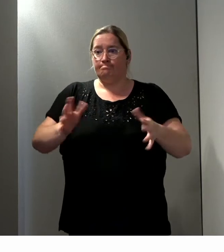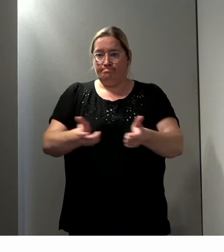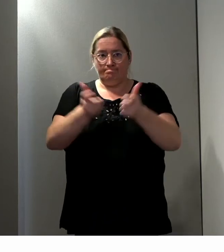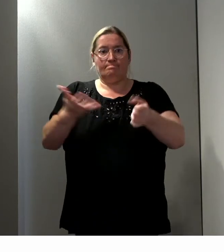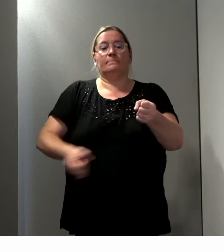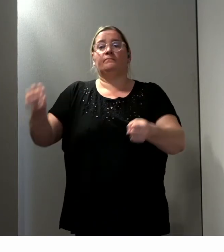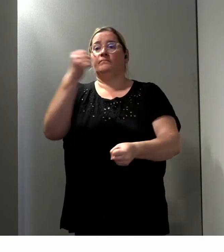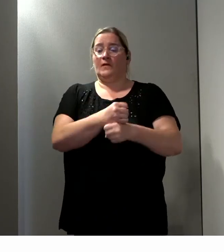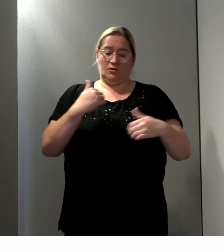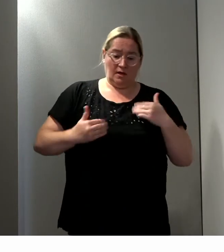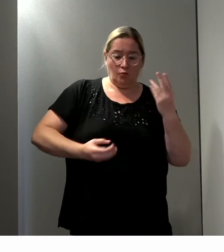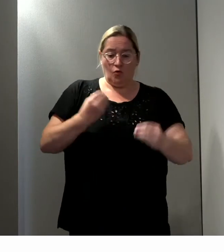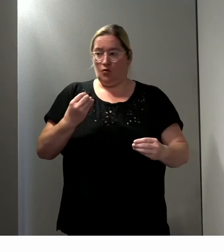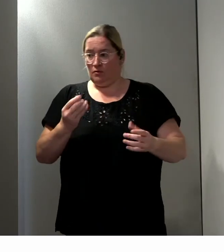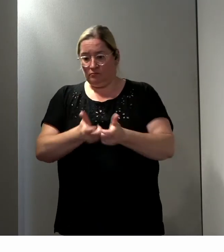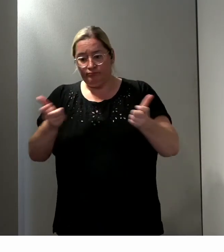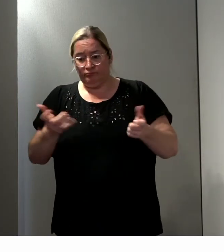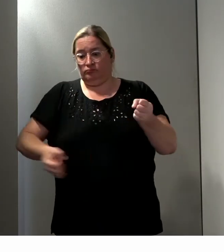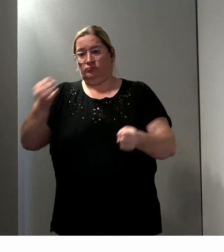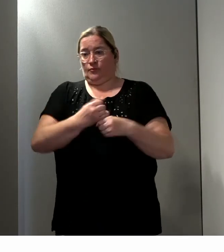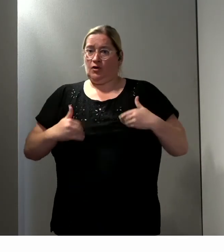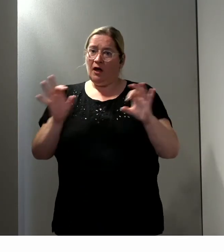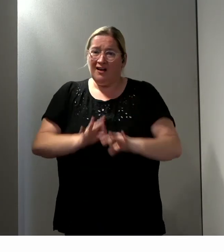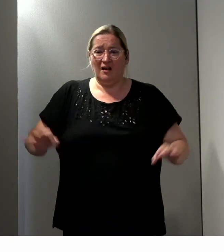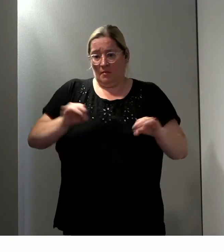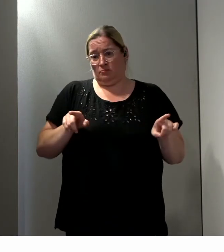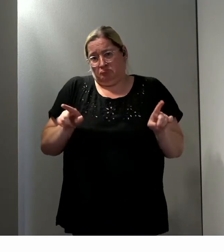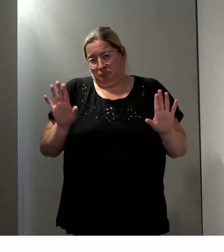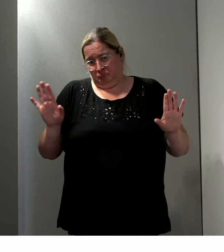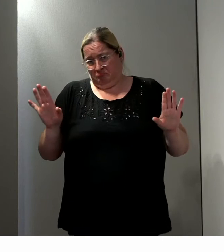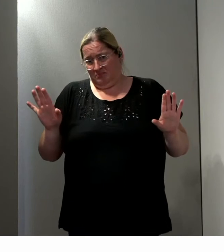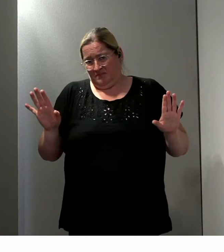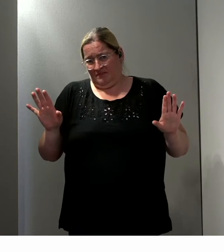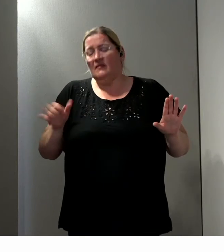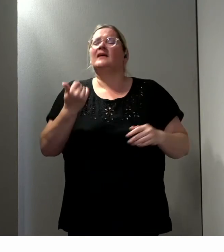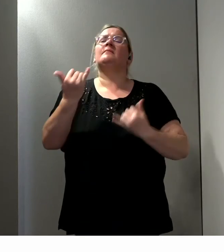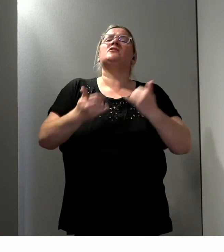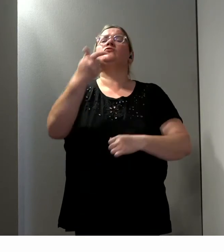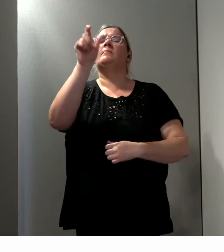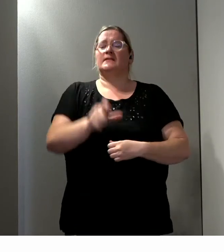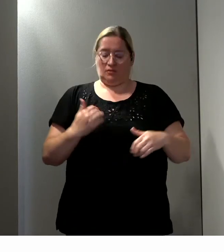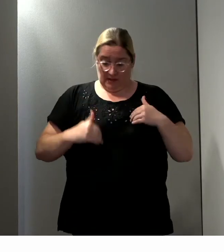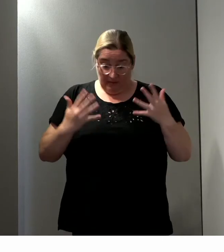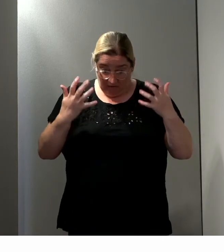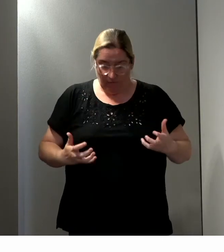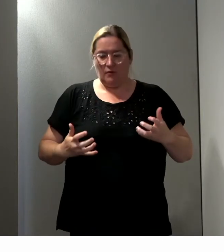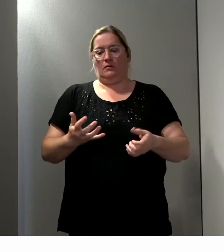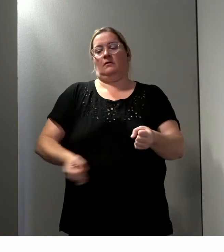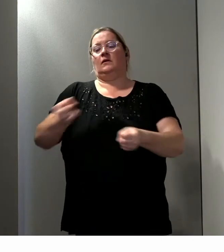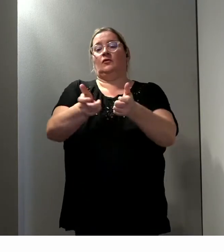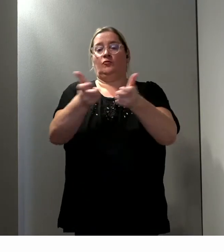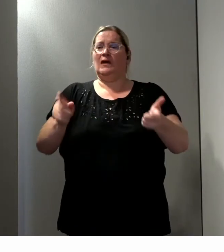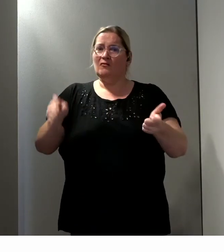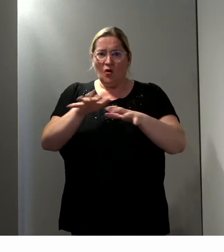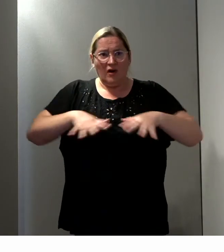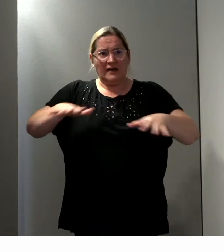pour rajouter handicapé à la fin. Et donc, du coup, ma question, c'est est-ce qu'il faut aujourd'hui, pour une personne handicapée qui souhaite entreprendre, être forcément accompagnée par